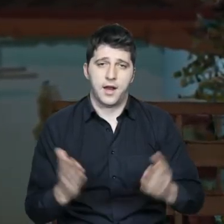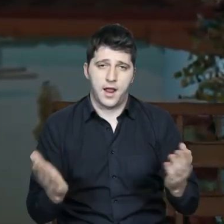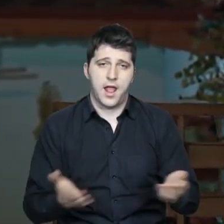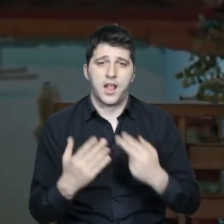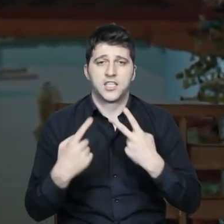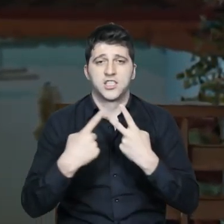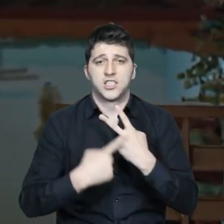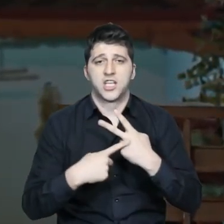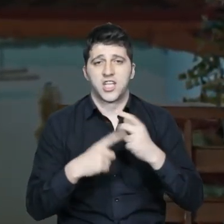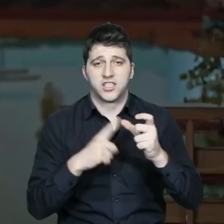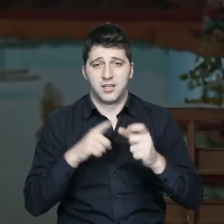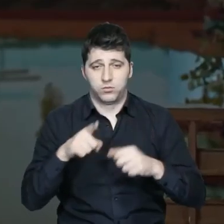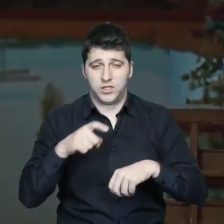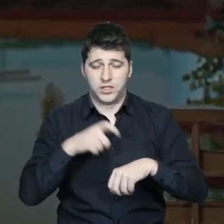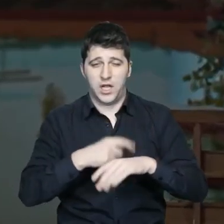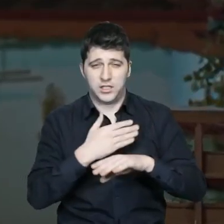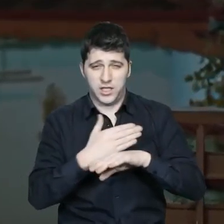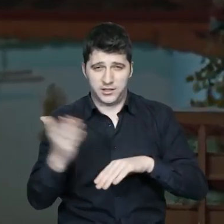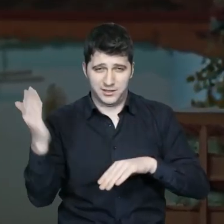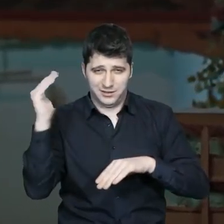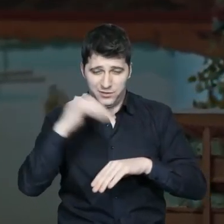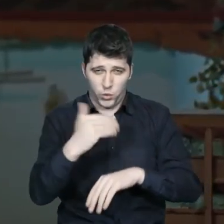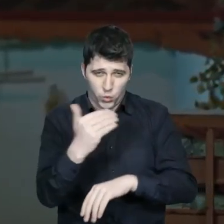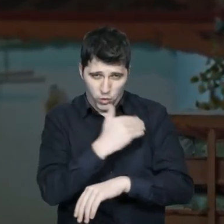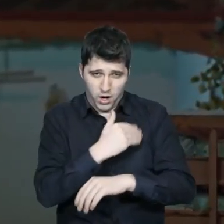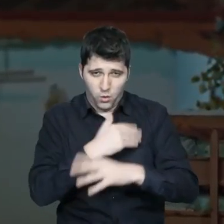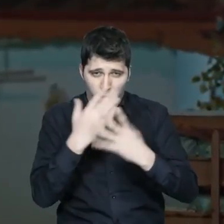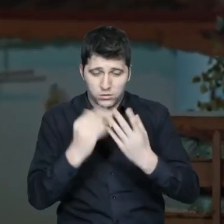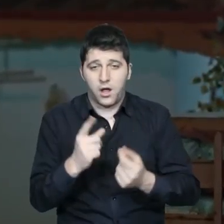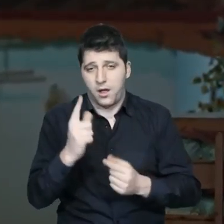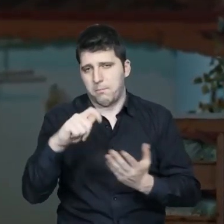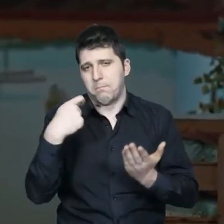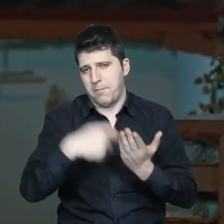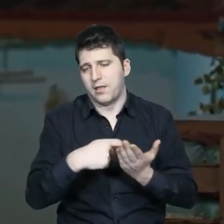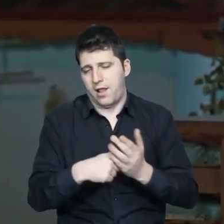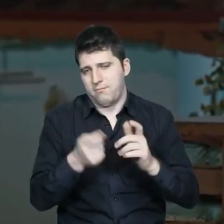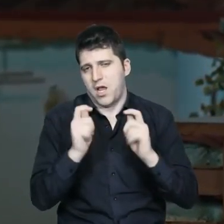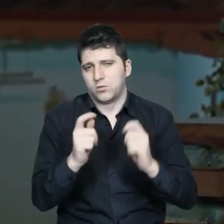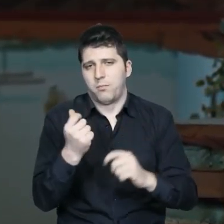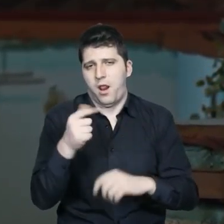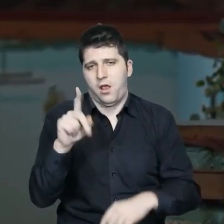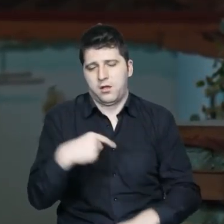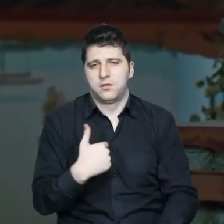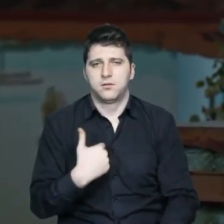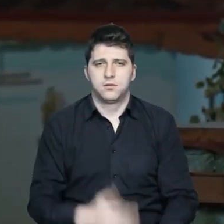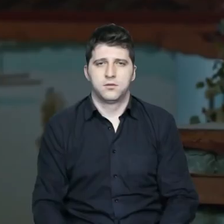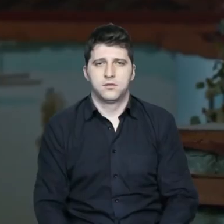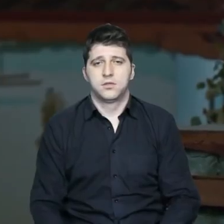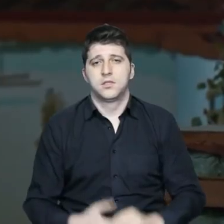Yaşar Çelik'i bu saatte uykusundan etmenin bir bedeli olacaktı değil mi? Tabii biz de burada